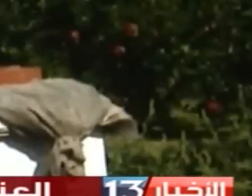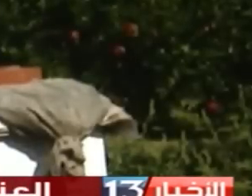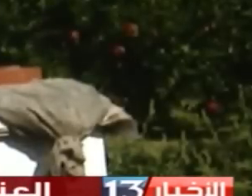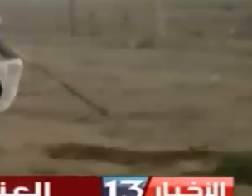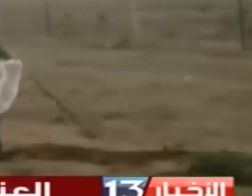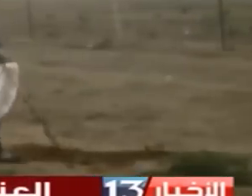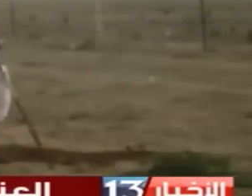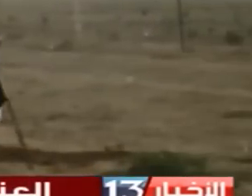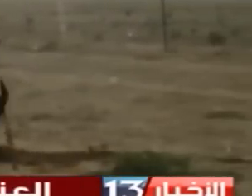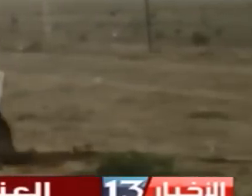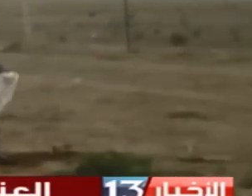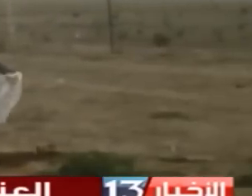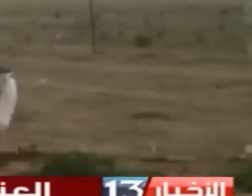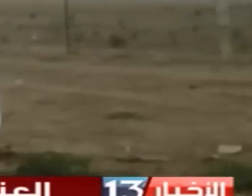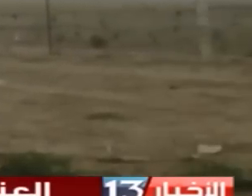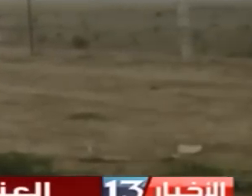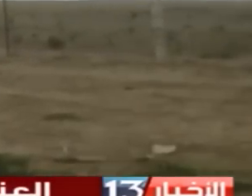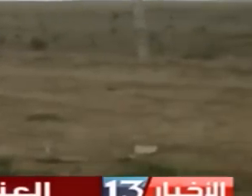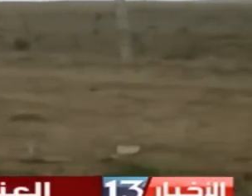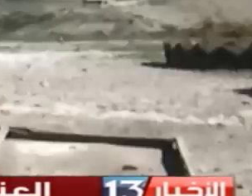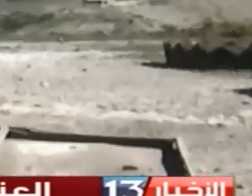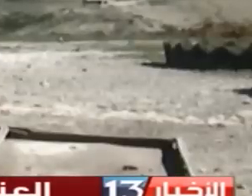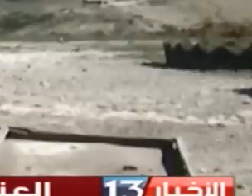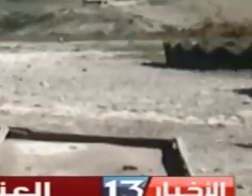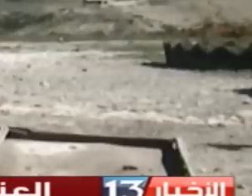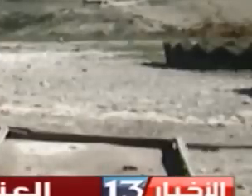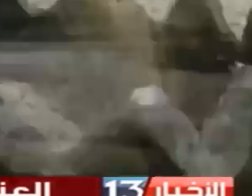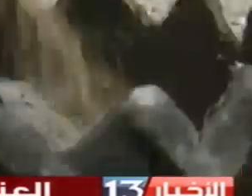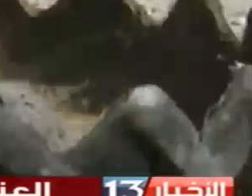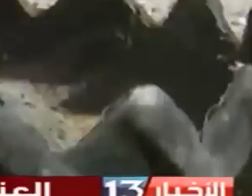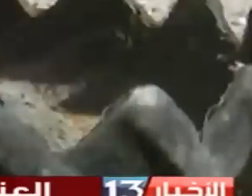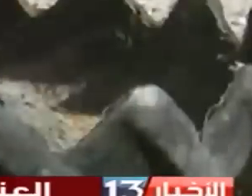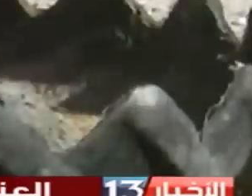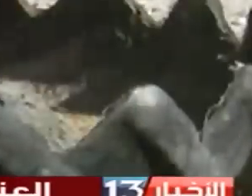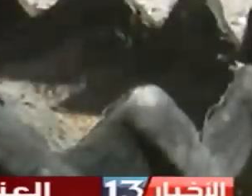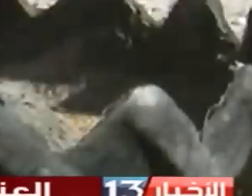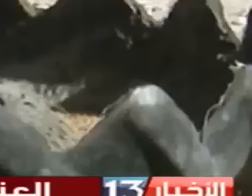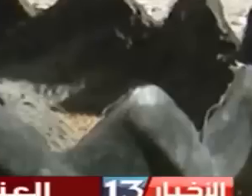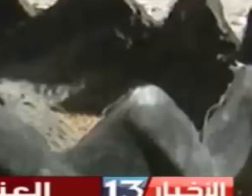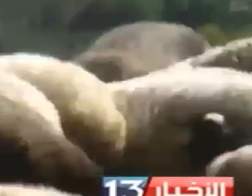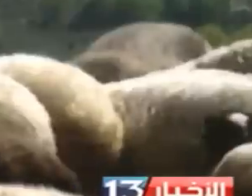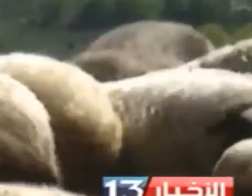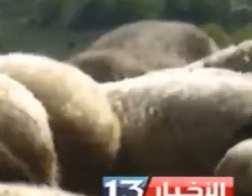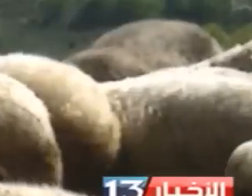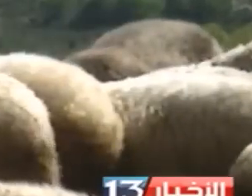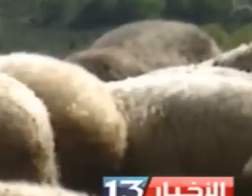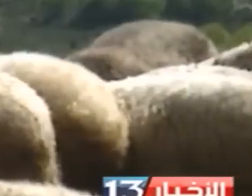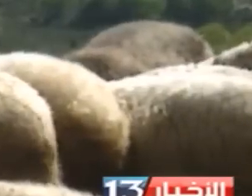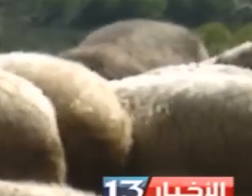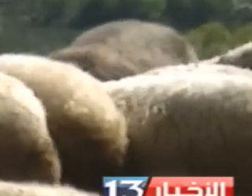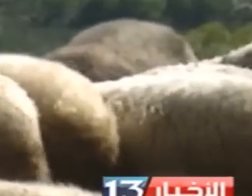أهمها شروع في تنقيح المنشور الوزاري الخاص بمقاسم الفلاحين الشبان على الأراضي الدولية.